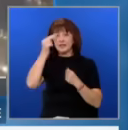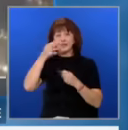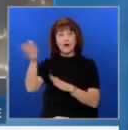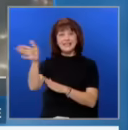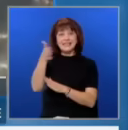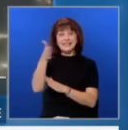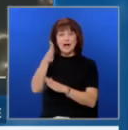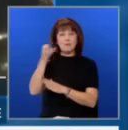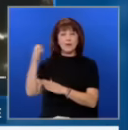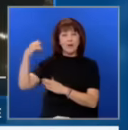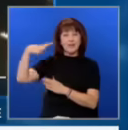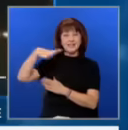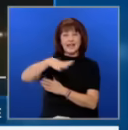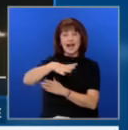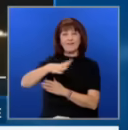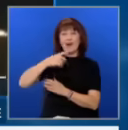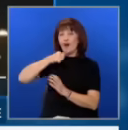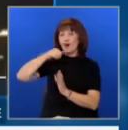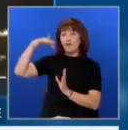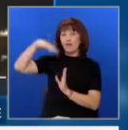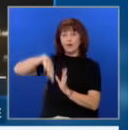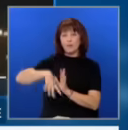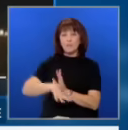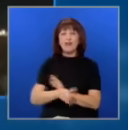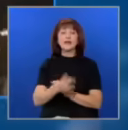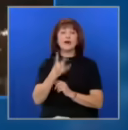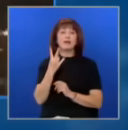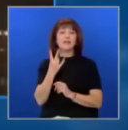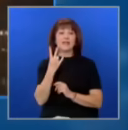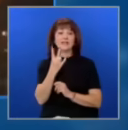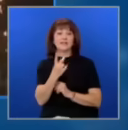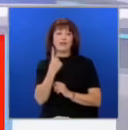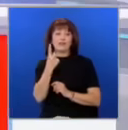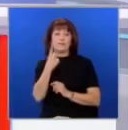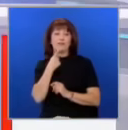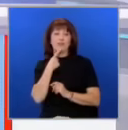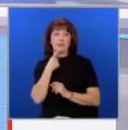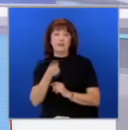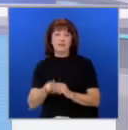озарява Ниагарският водопад датира от 2021 година.